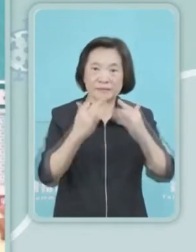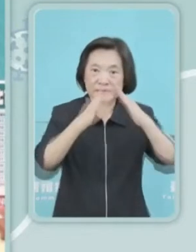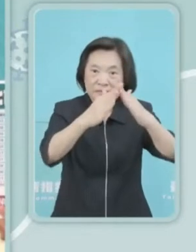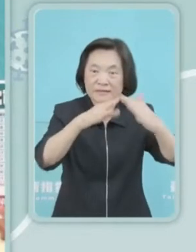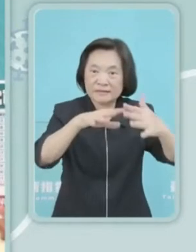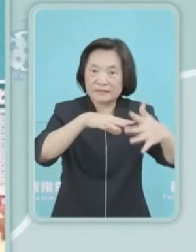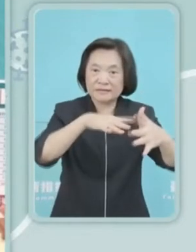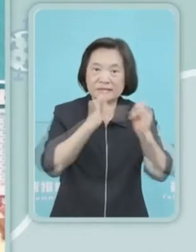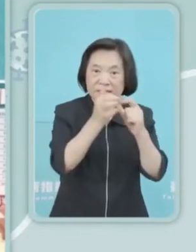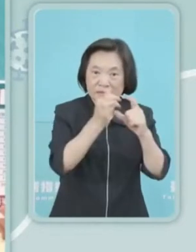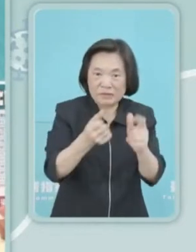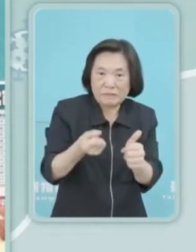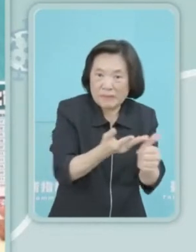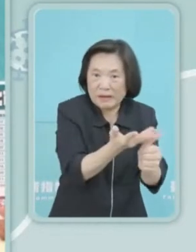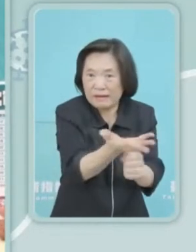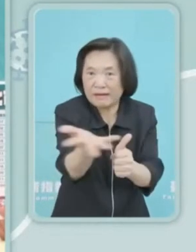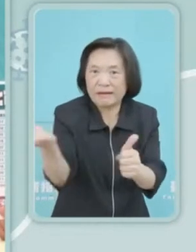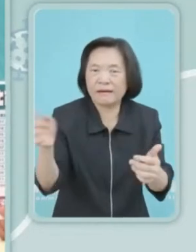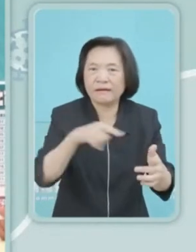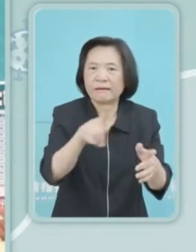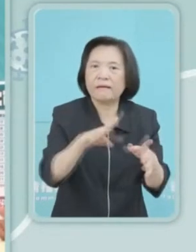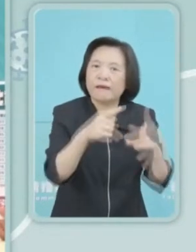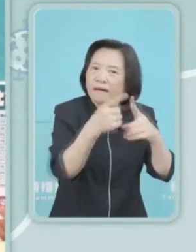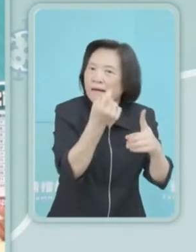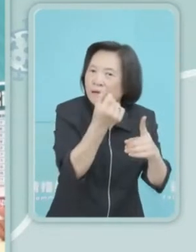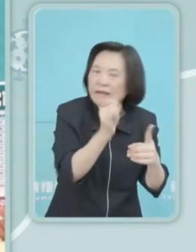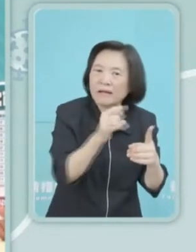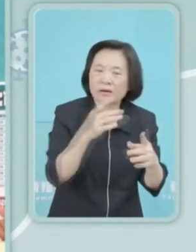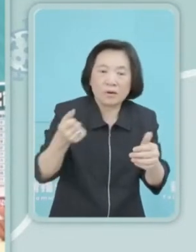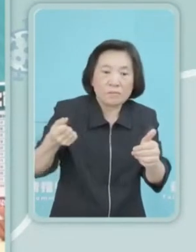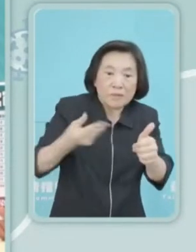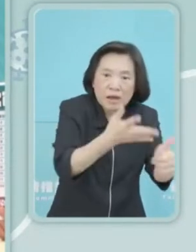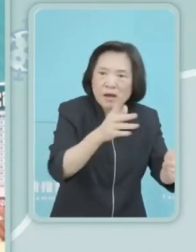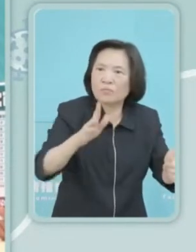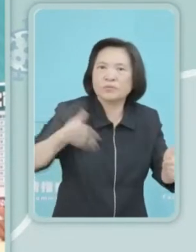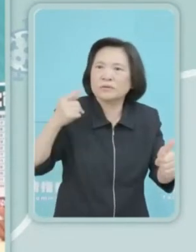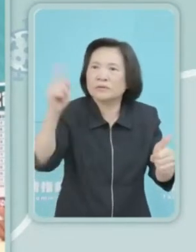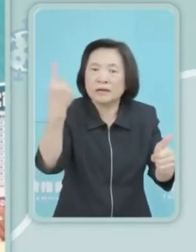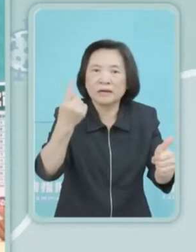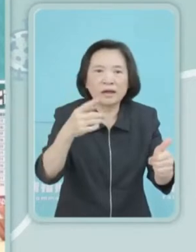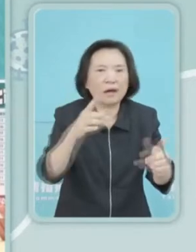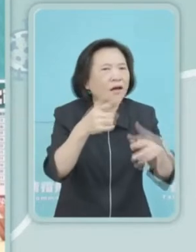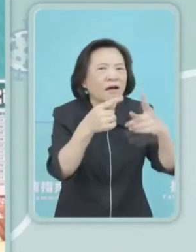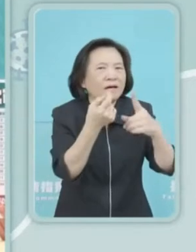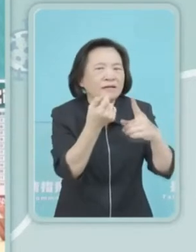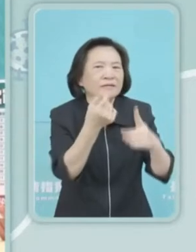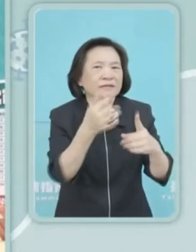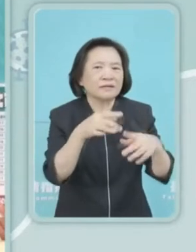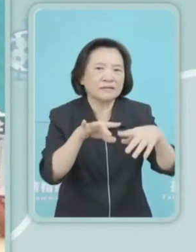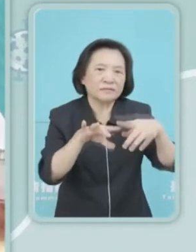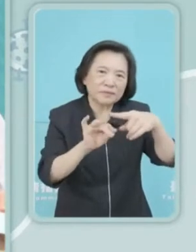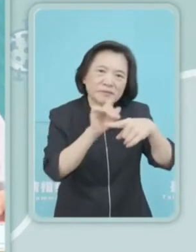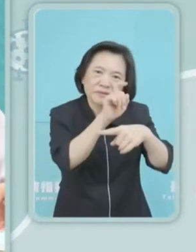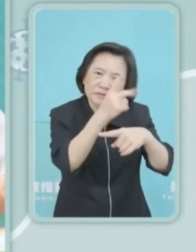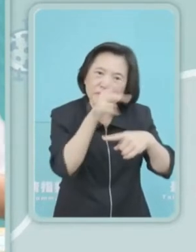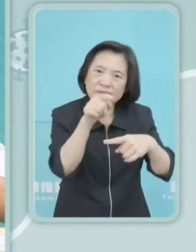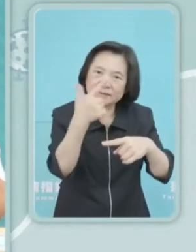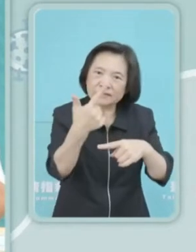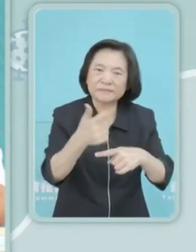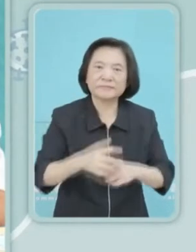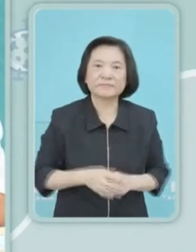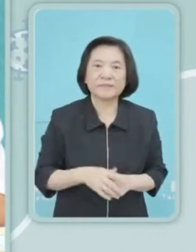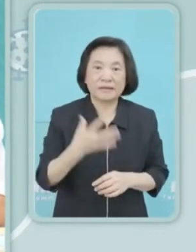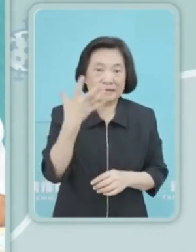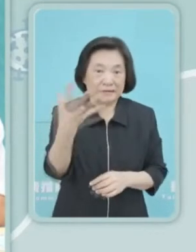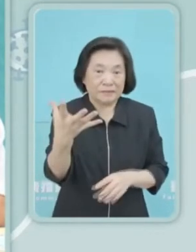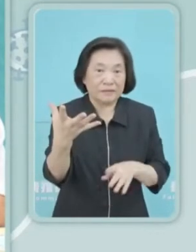社区感染的不多，就是说你在社区被一个不明感染源感染的百分比不高，大概 17.6% 的，大